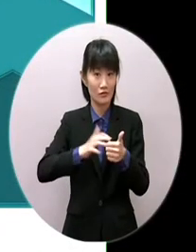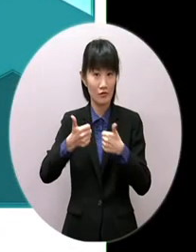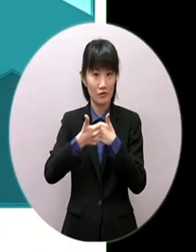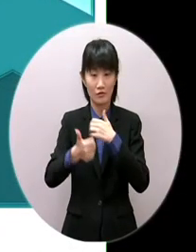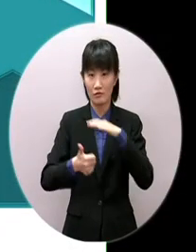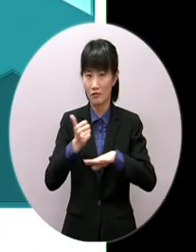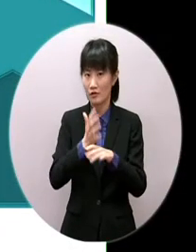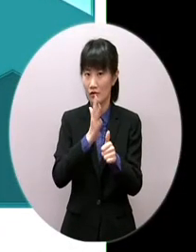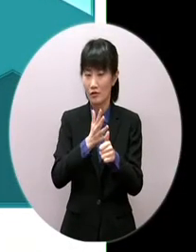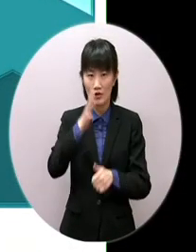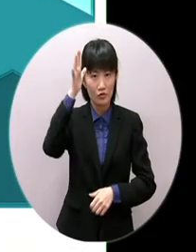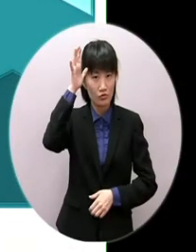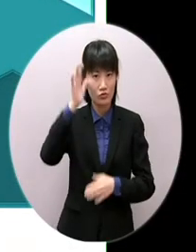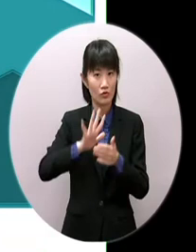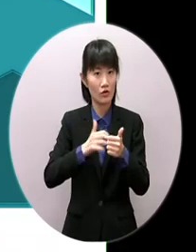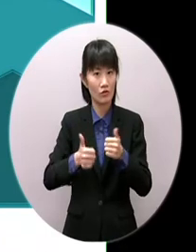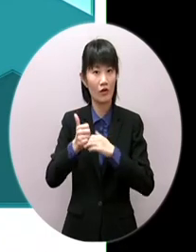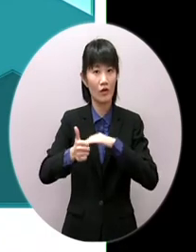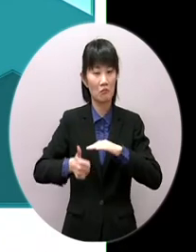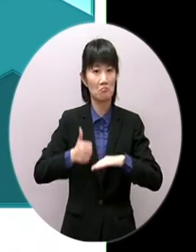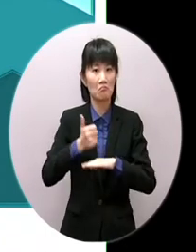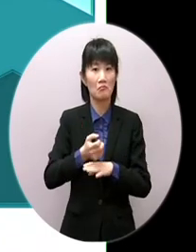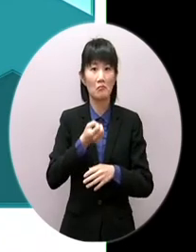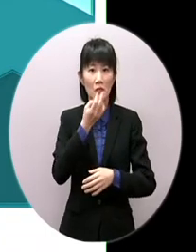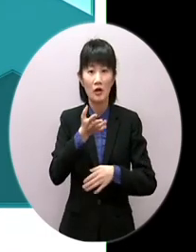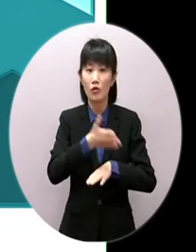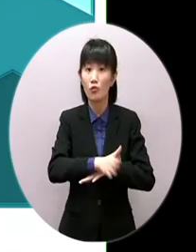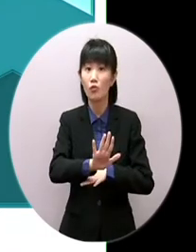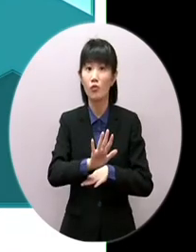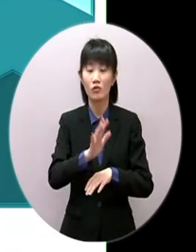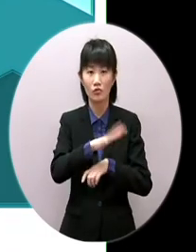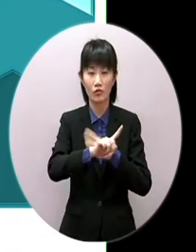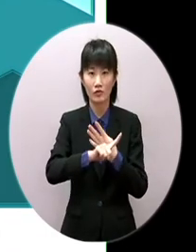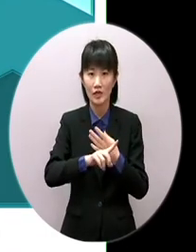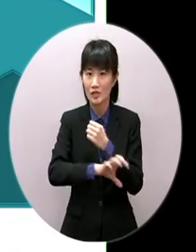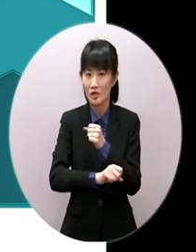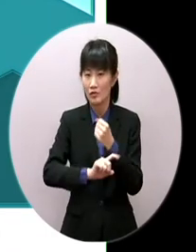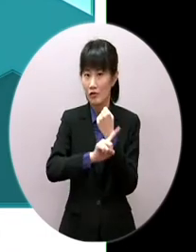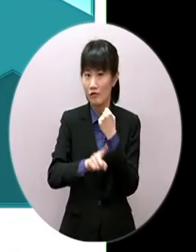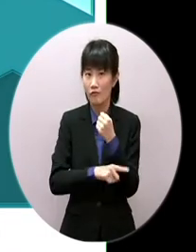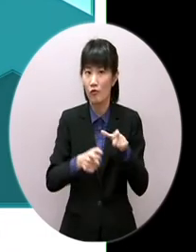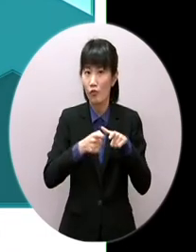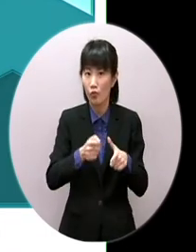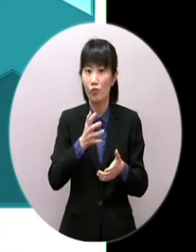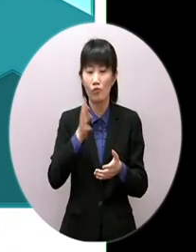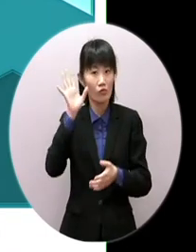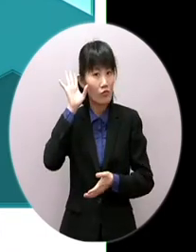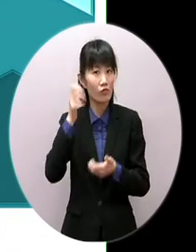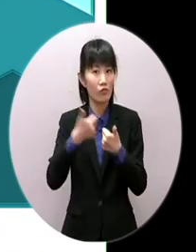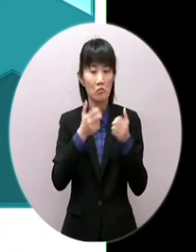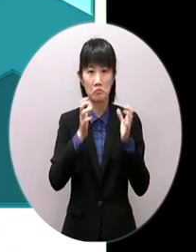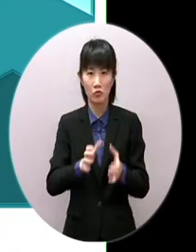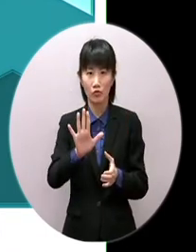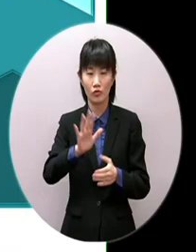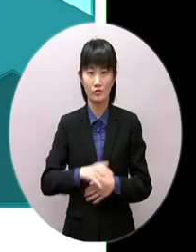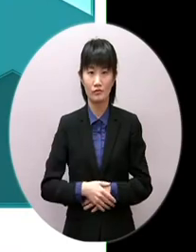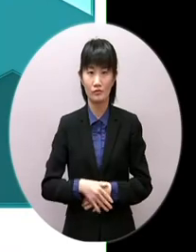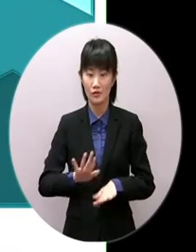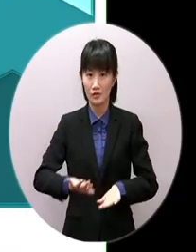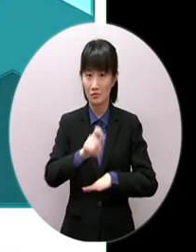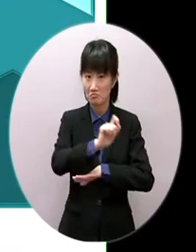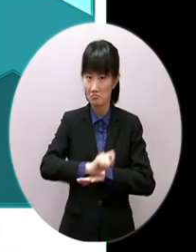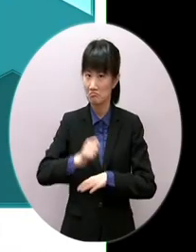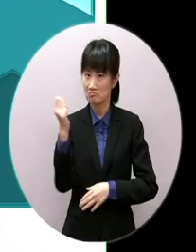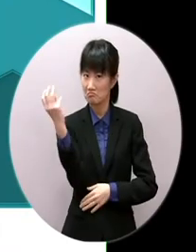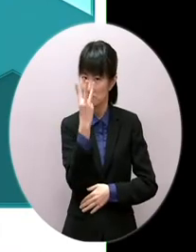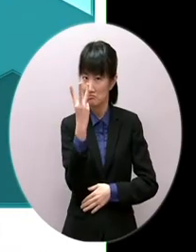清委员他就在经济委员会召集了农业基本法的公听会。目前农业基本法有三个版本，朝